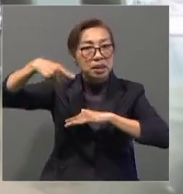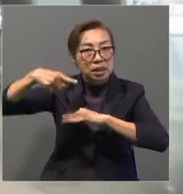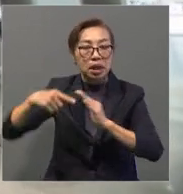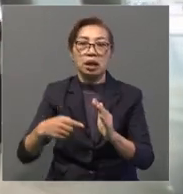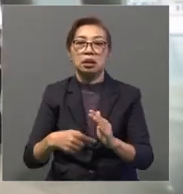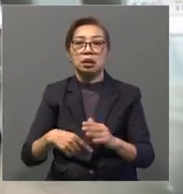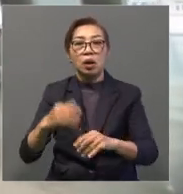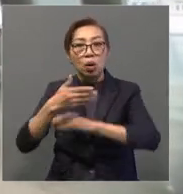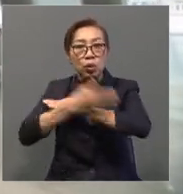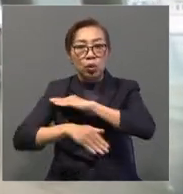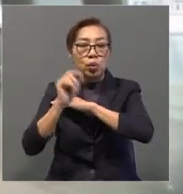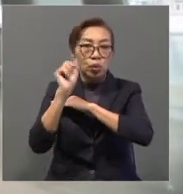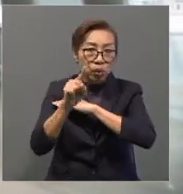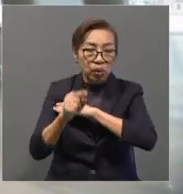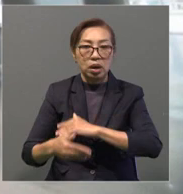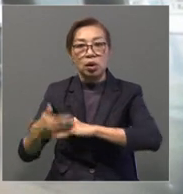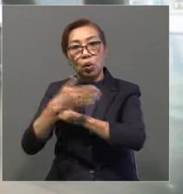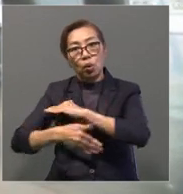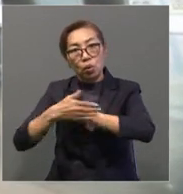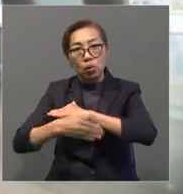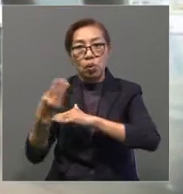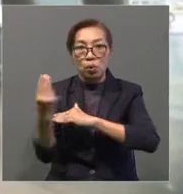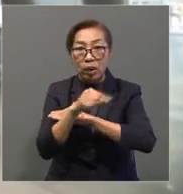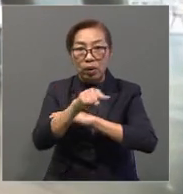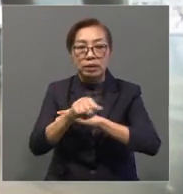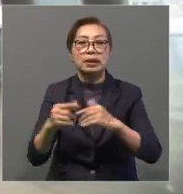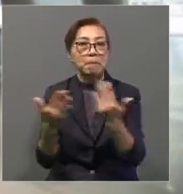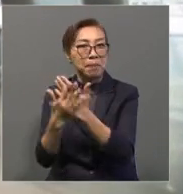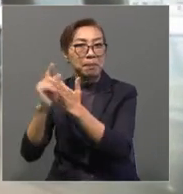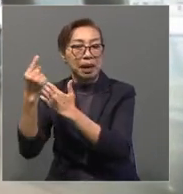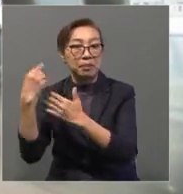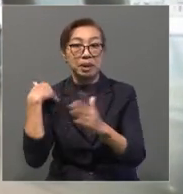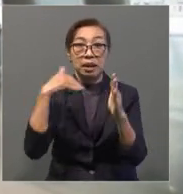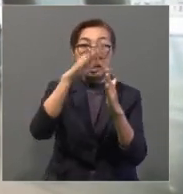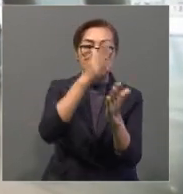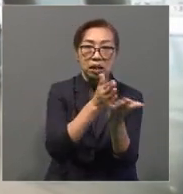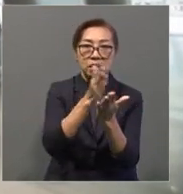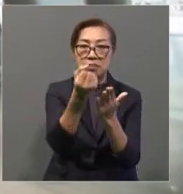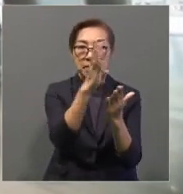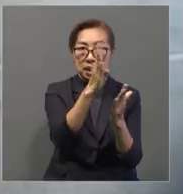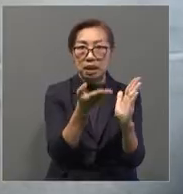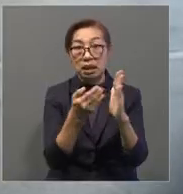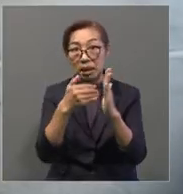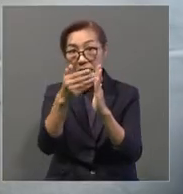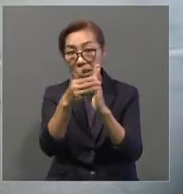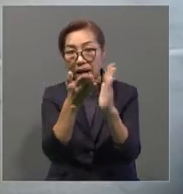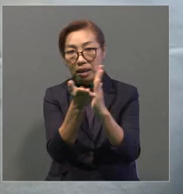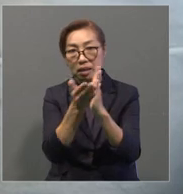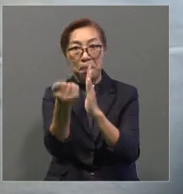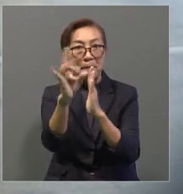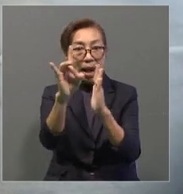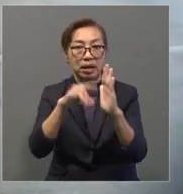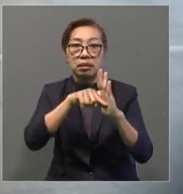ขบวนมาให้บริการที่สถานีกลางกรุงเทพฯอภิวัฒน์ประกอบด้วยสายเหนือจำนวน 14ขบวนสายอีสานจำนวน 18